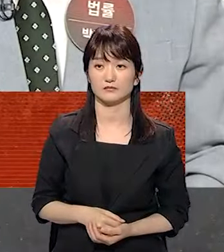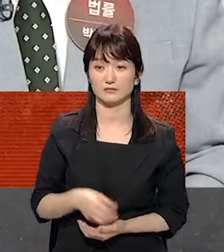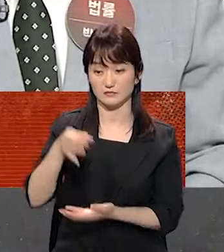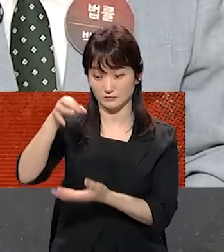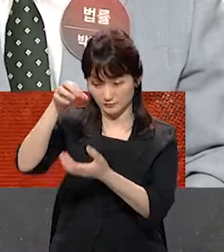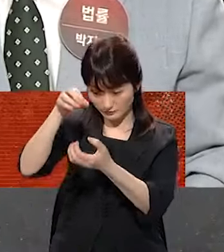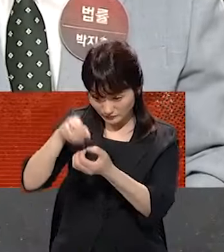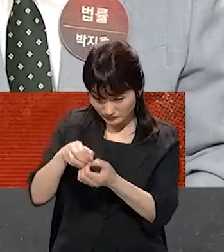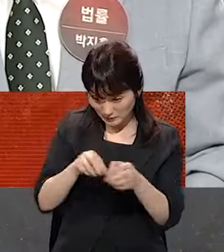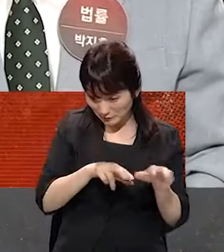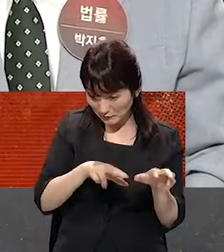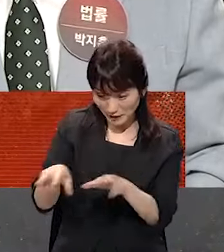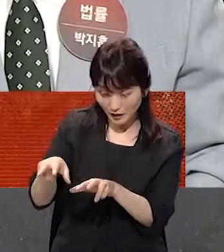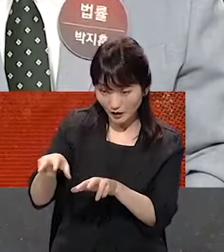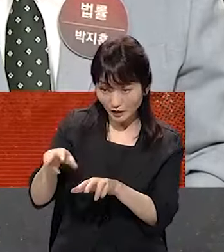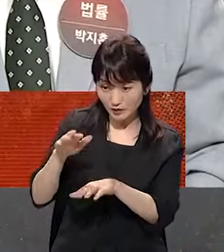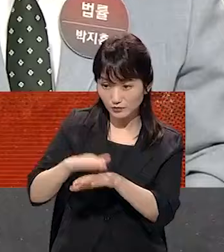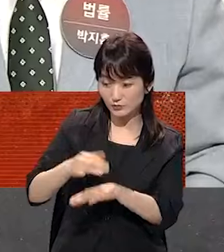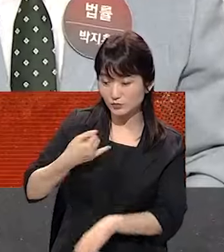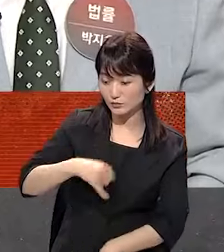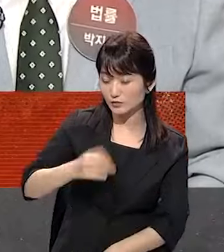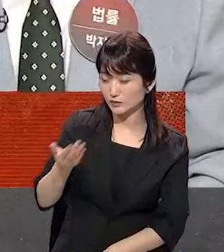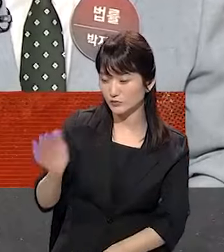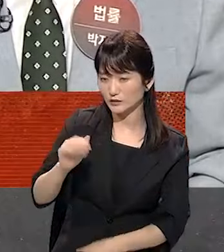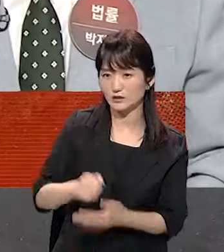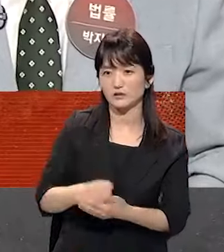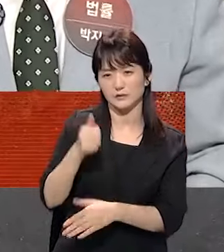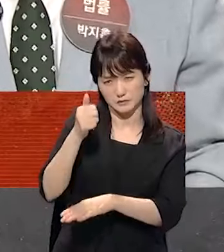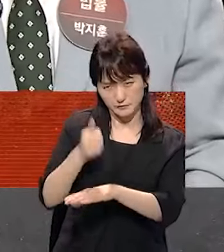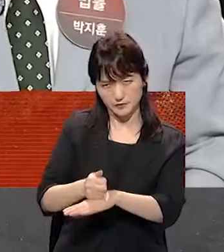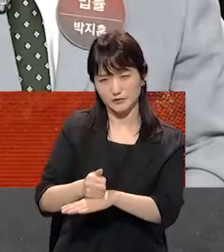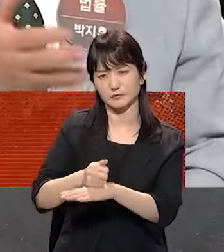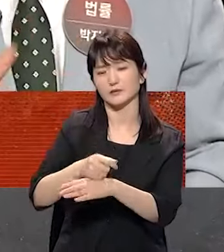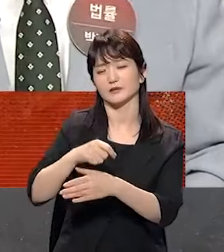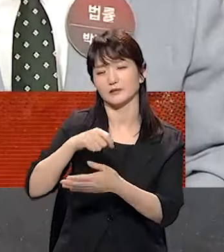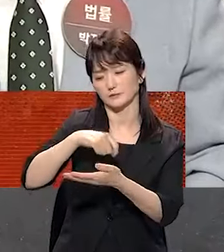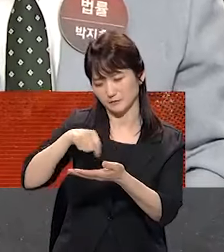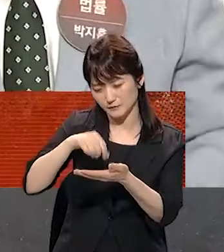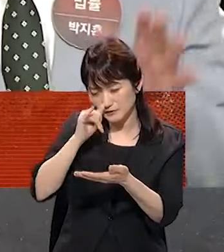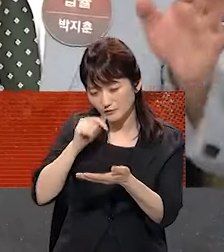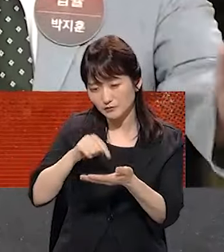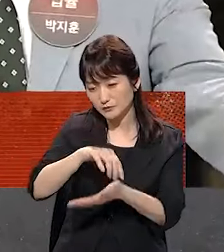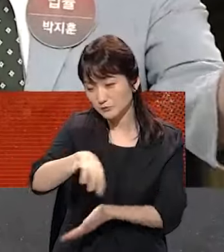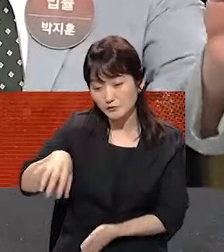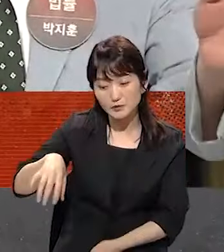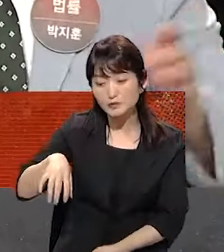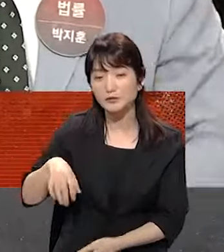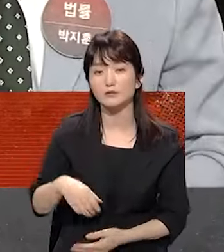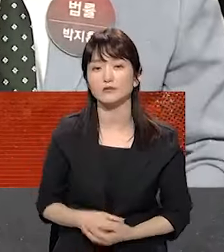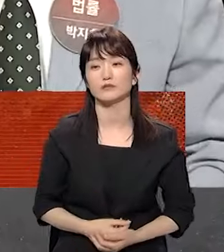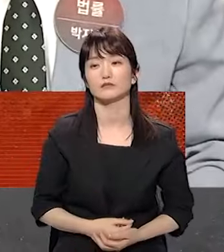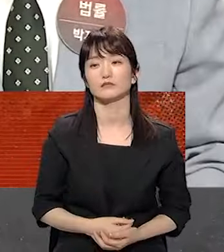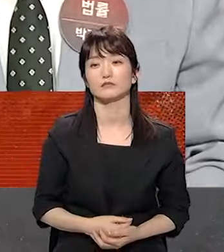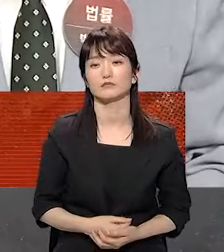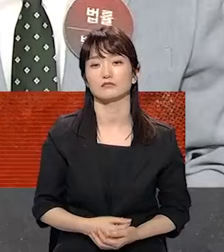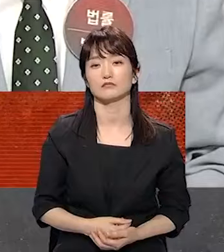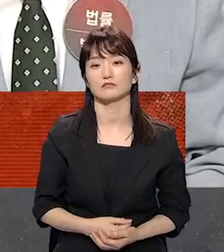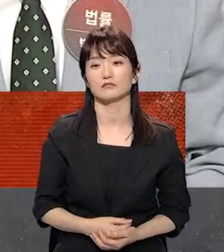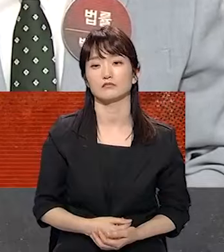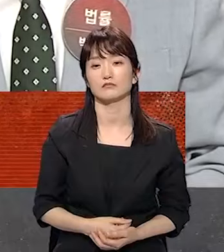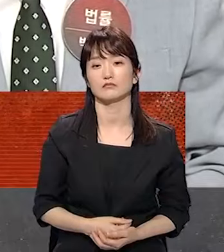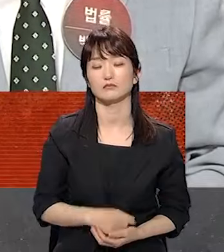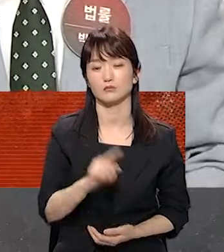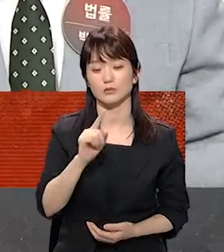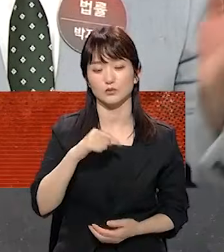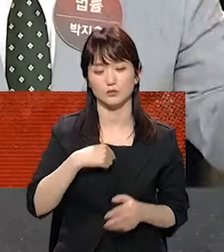않습니다 유언을 할 수가 있어요 예컨데을 한다든지 또 그서 빼돌린 근데 만 봐도 본인이 더 잘할